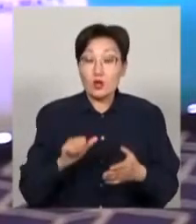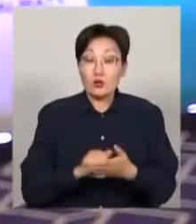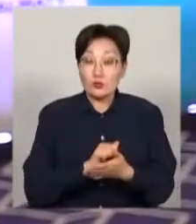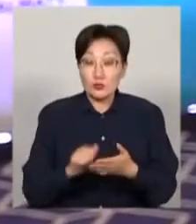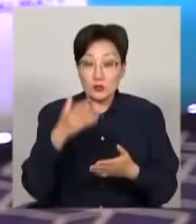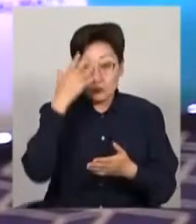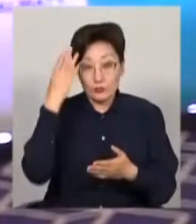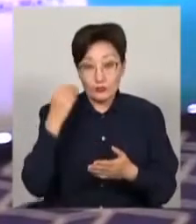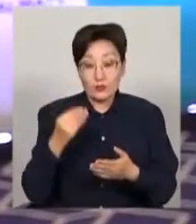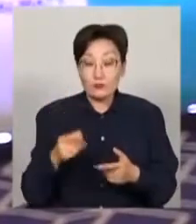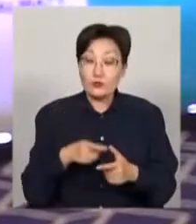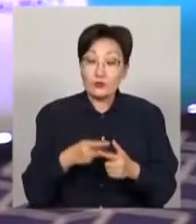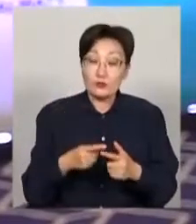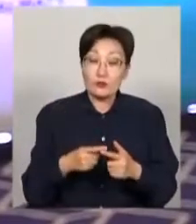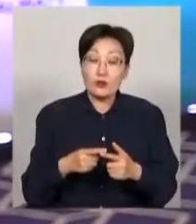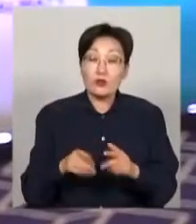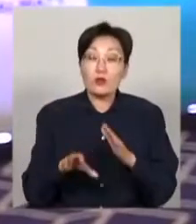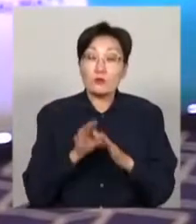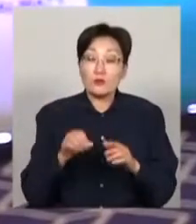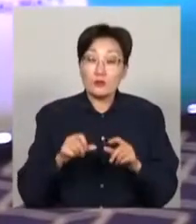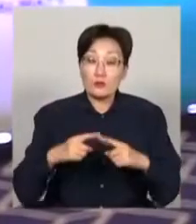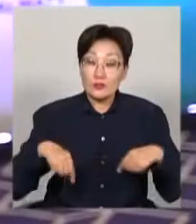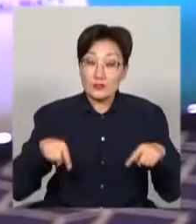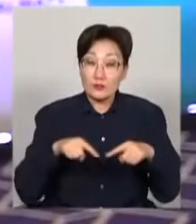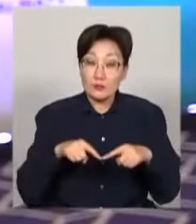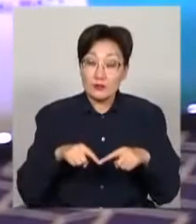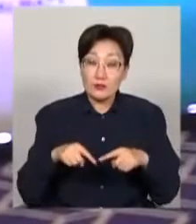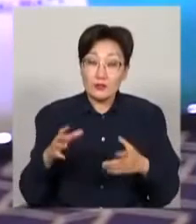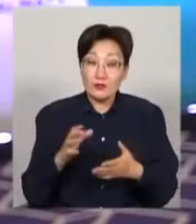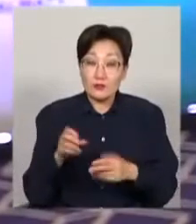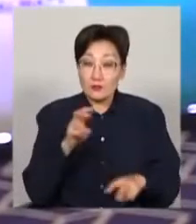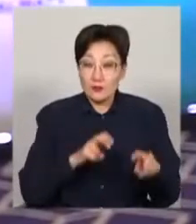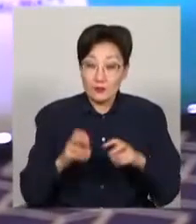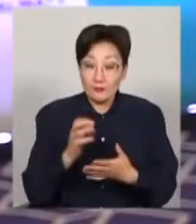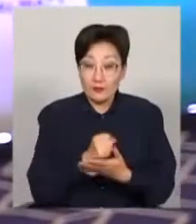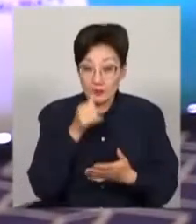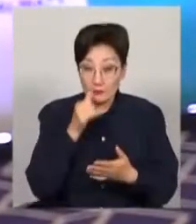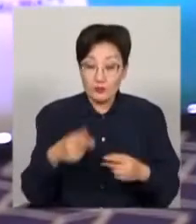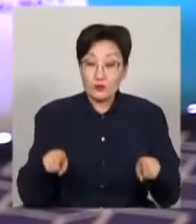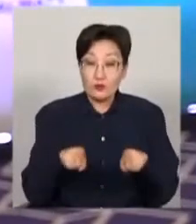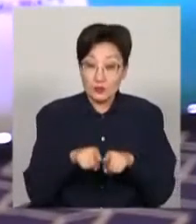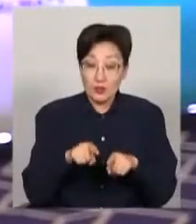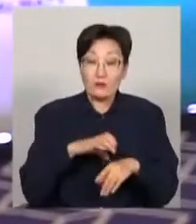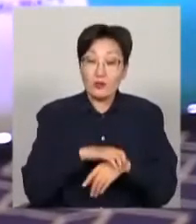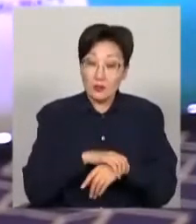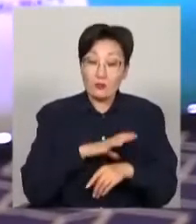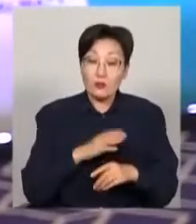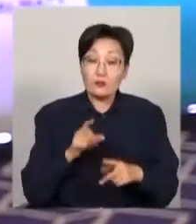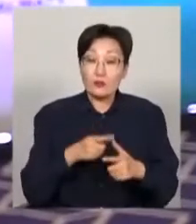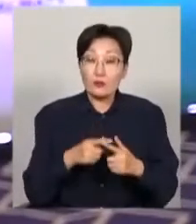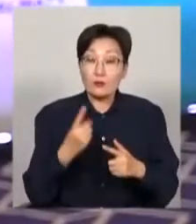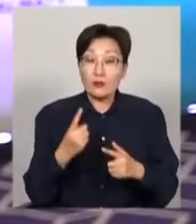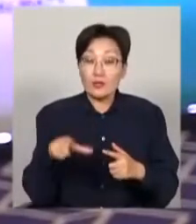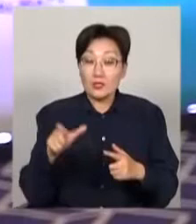ұмытып кетеді. Немесе өзінің сайлау учаскелерін таба алмай қалады. Міне сондай жағдай нелер болды. Немесе мысалы, бір адам